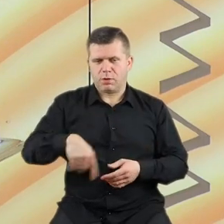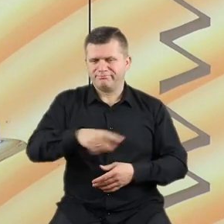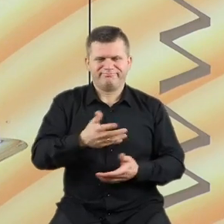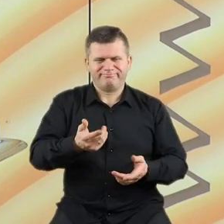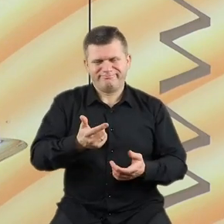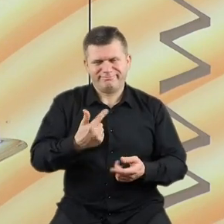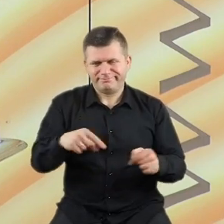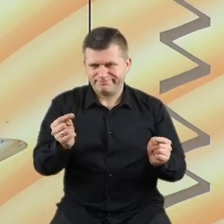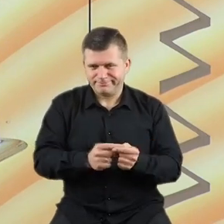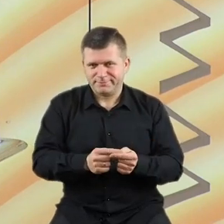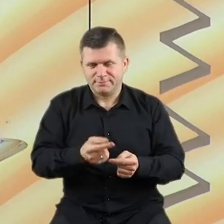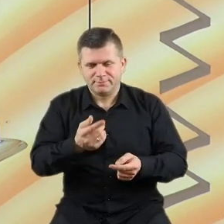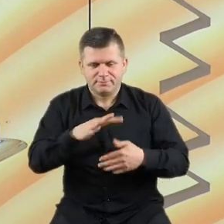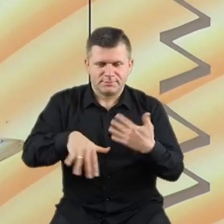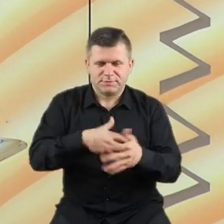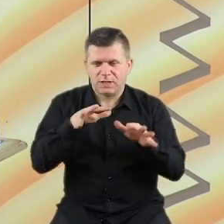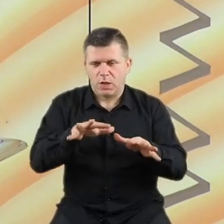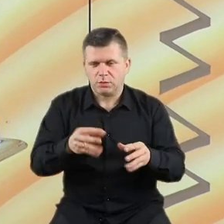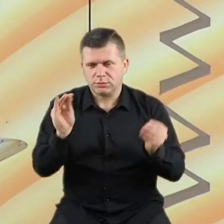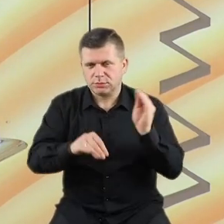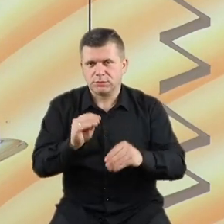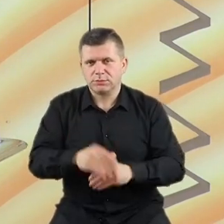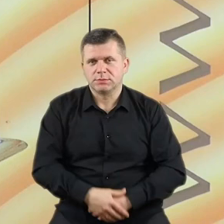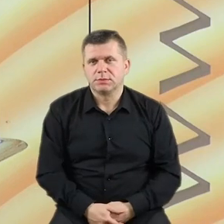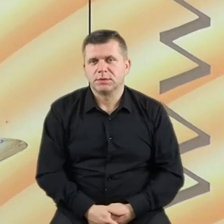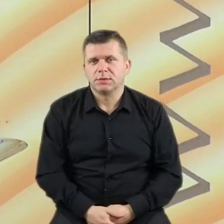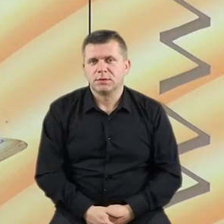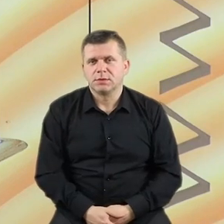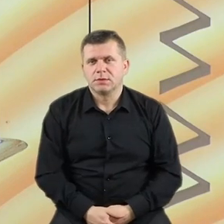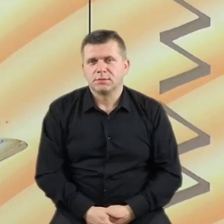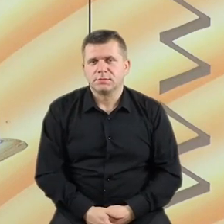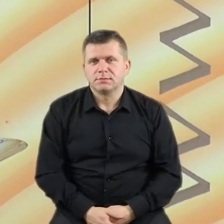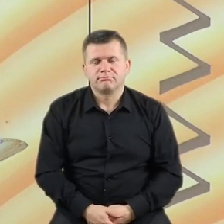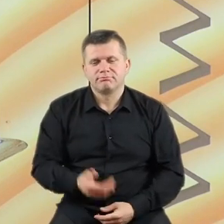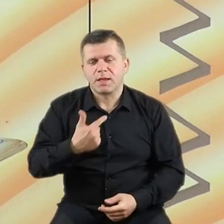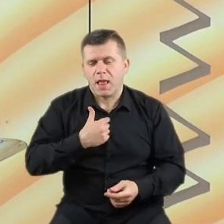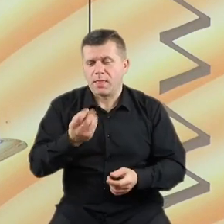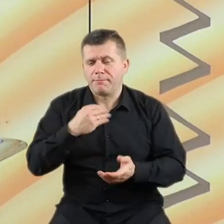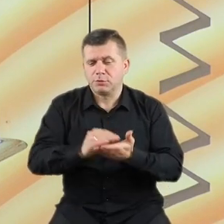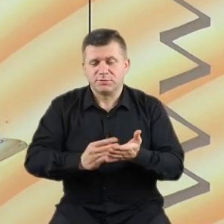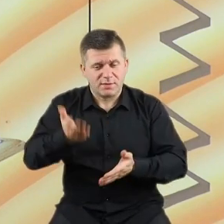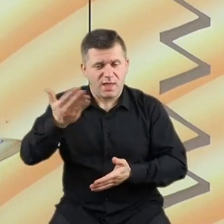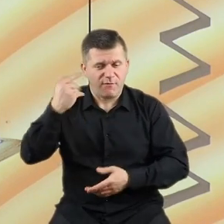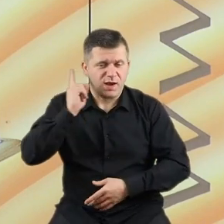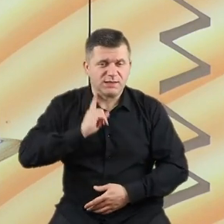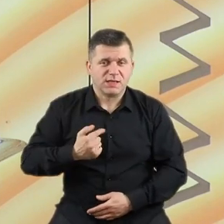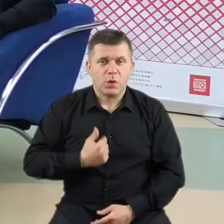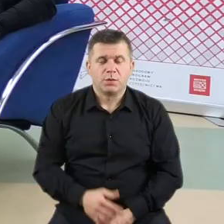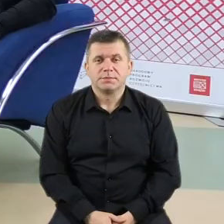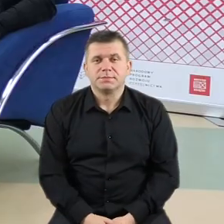będzie grafomania, wtedy przymiotników naładuję, tam łzami skropię i jak pensjonarka. To nie, to ja tak pisałam w liceum pewnie.